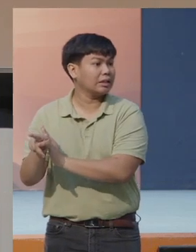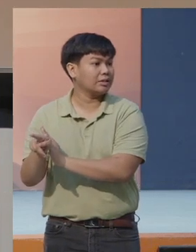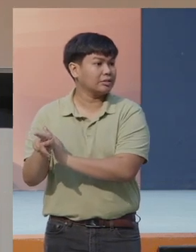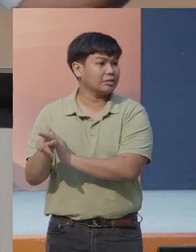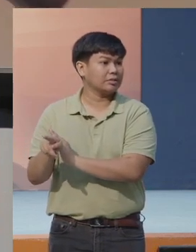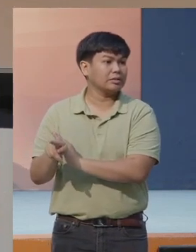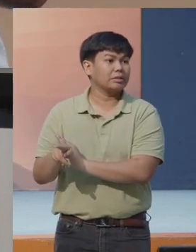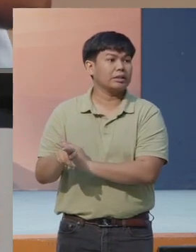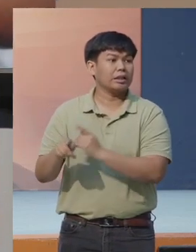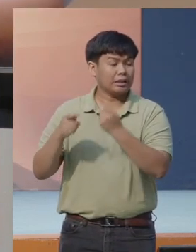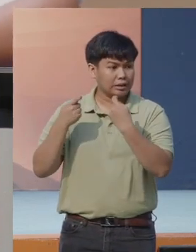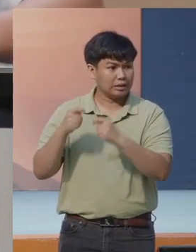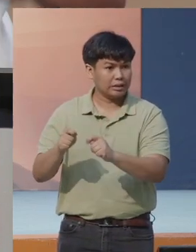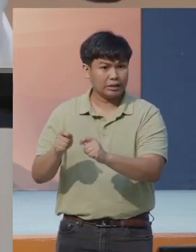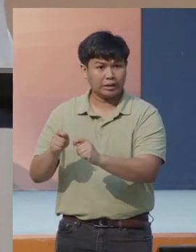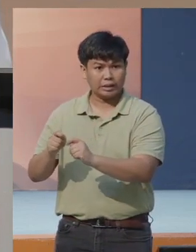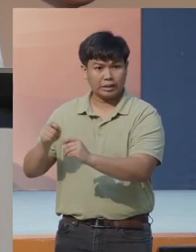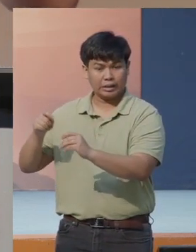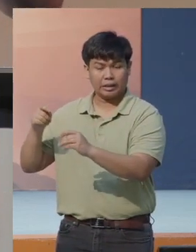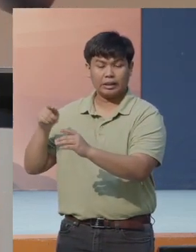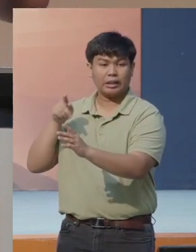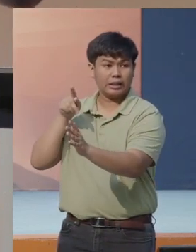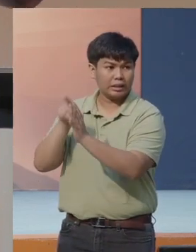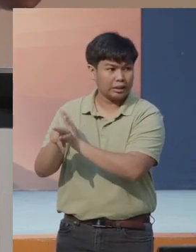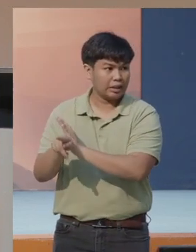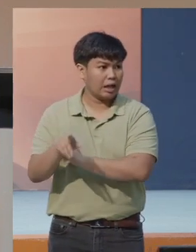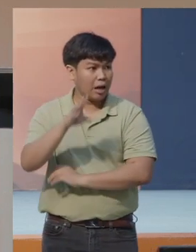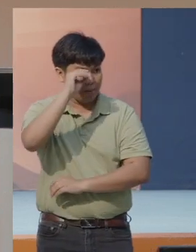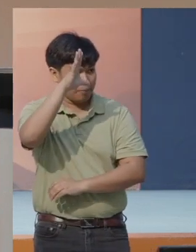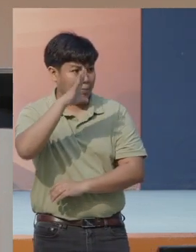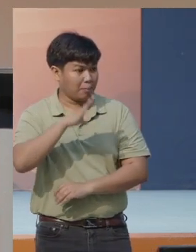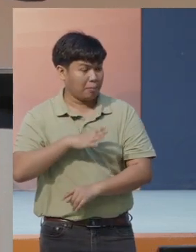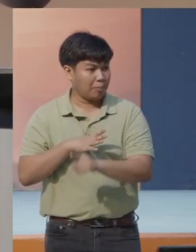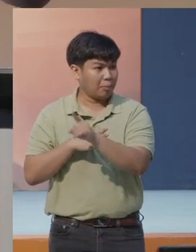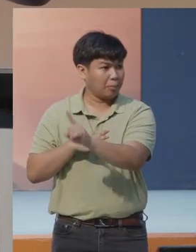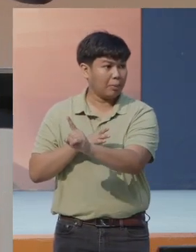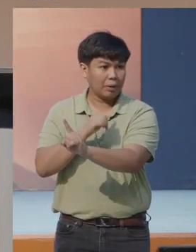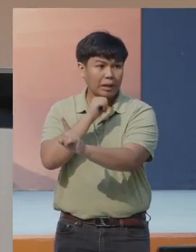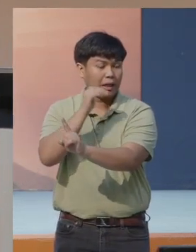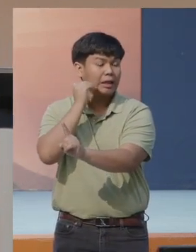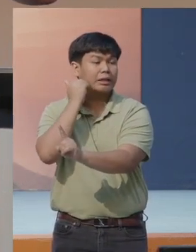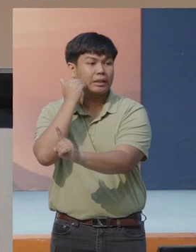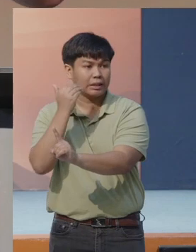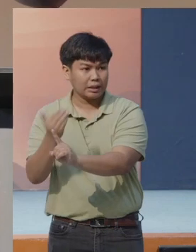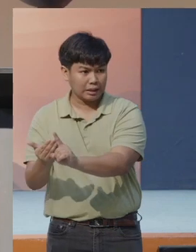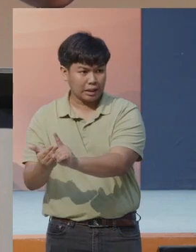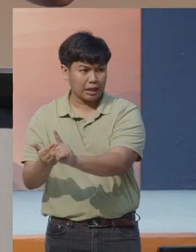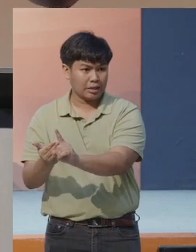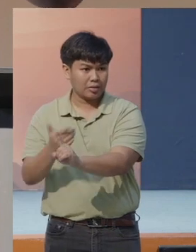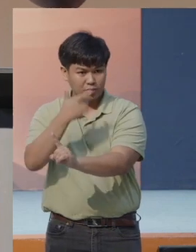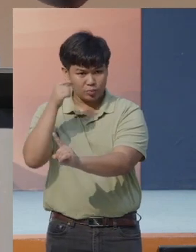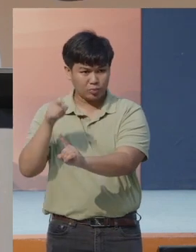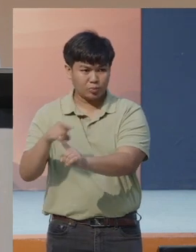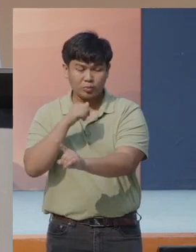and strike him fatally, though the man did not deserve to die, since he had not hated his